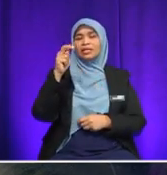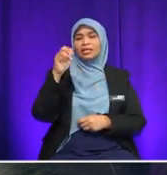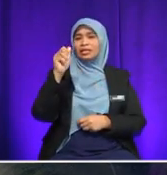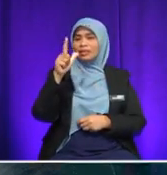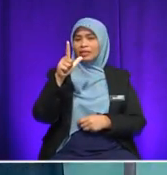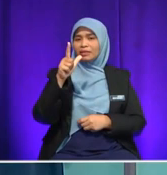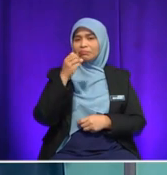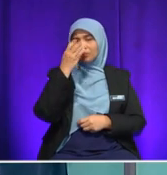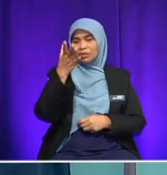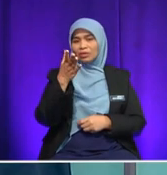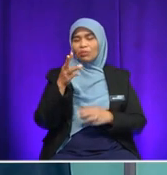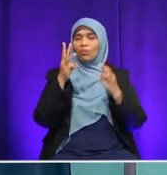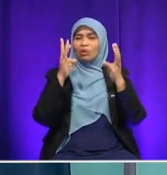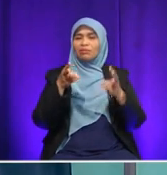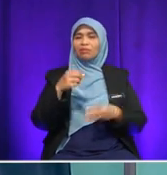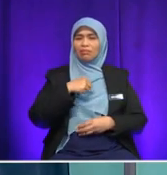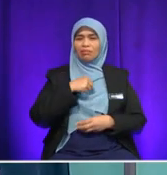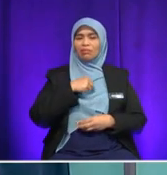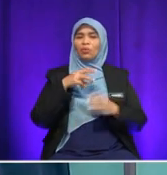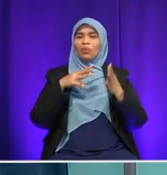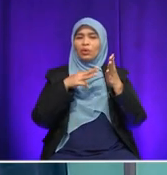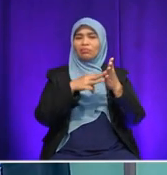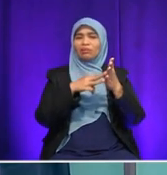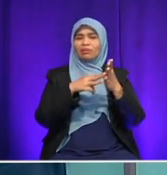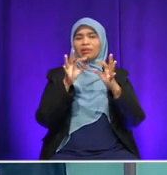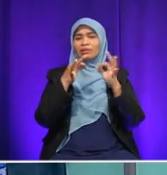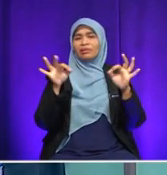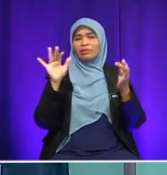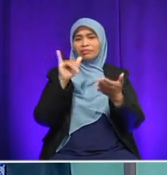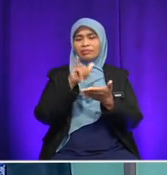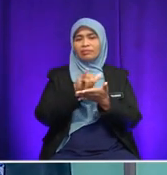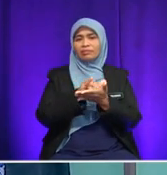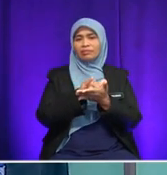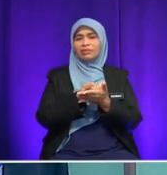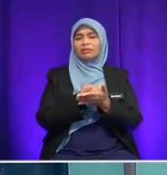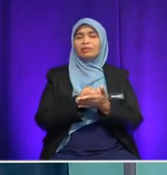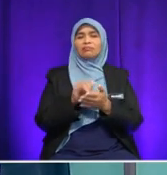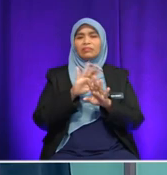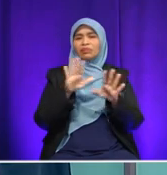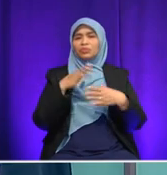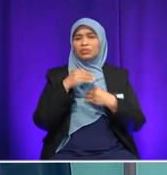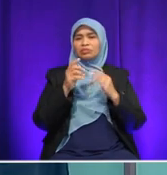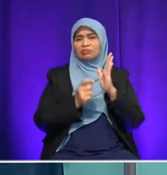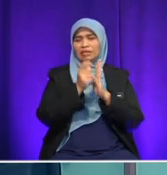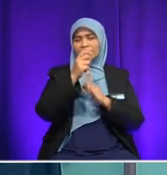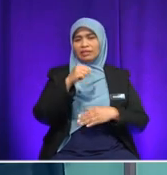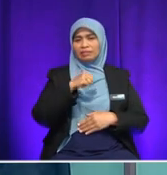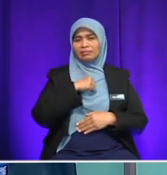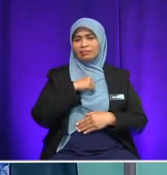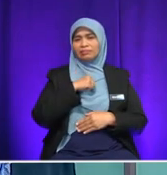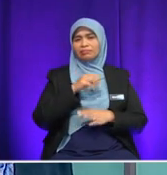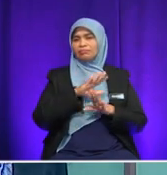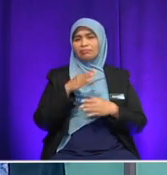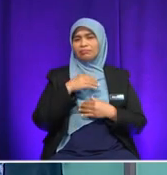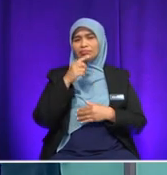aku adalah yang mewakili pernyataan tersebutlah, watak tersebut, iaitu dia tidak suka meninggi diri walaupun dia telah dipuji